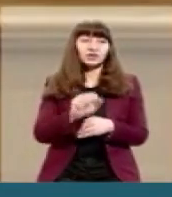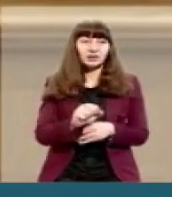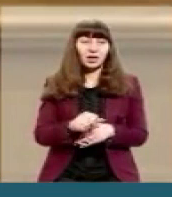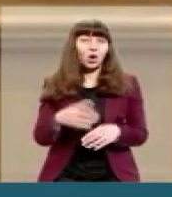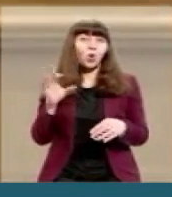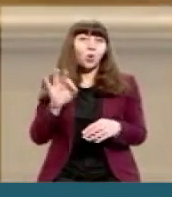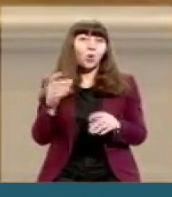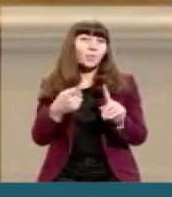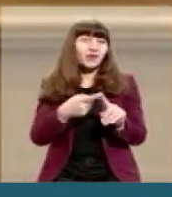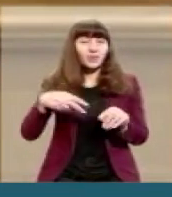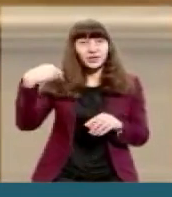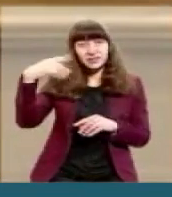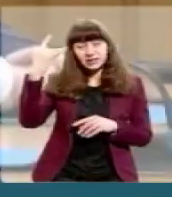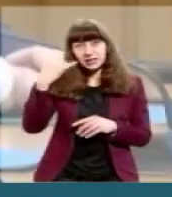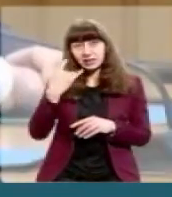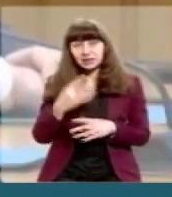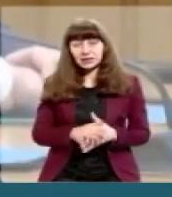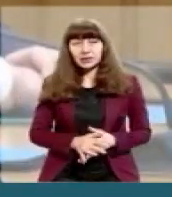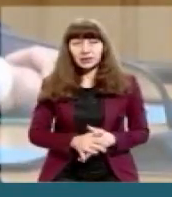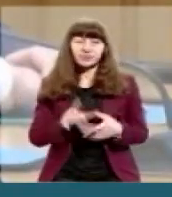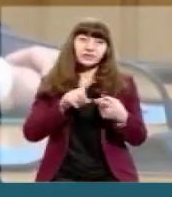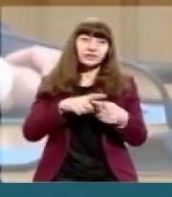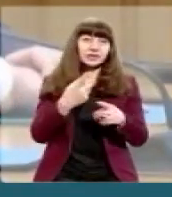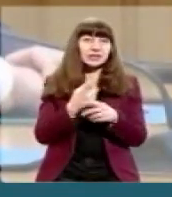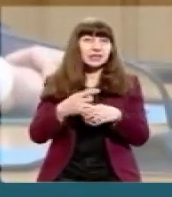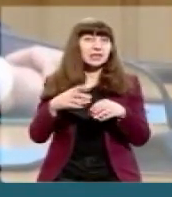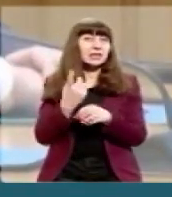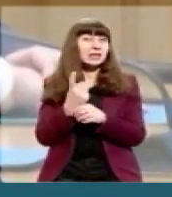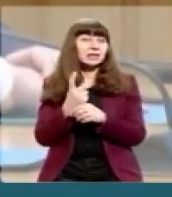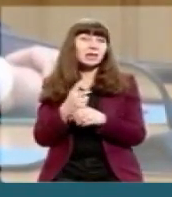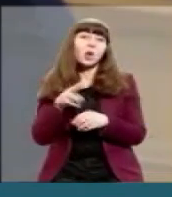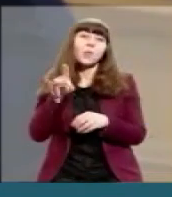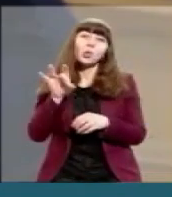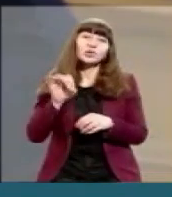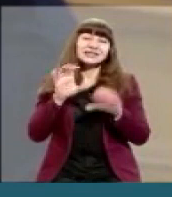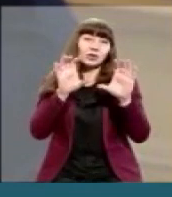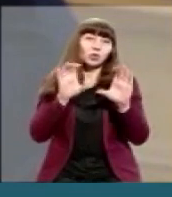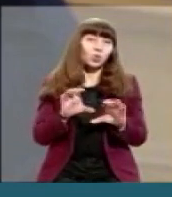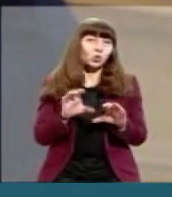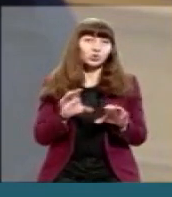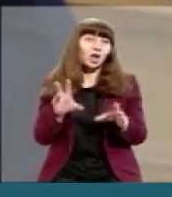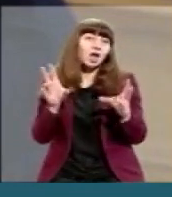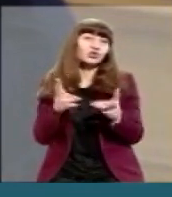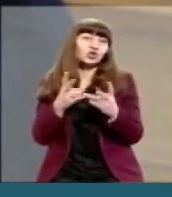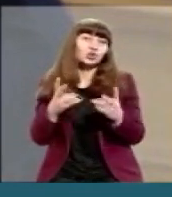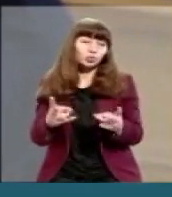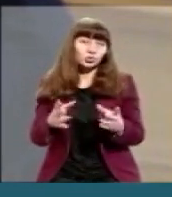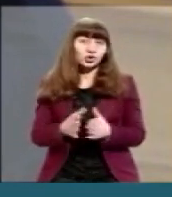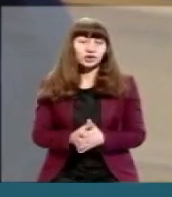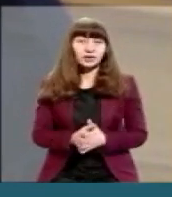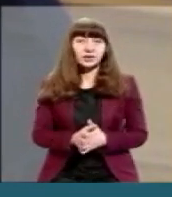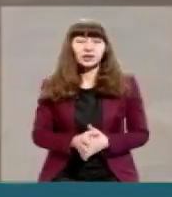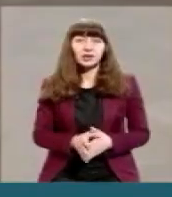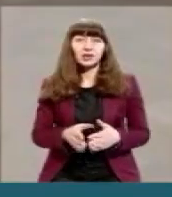первом президенте Республики Казахстан Елбасы. В связи с этим данный закон признан утратившим силу. В соответствии с пунктом 3